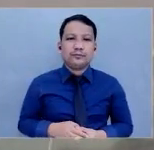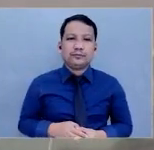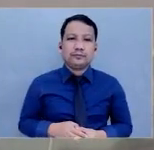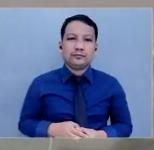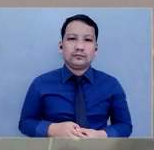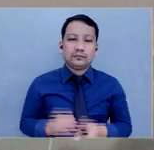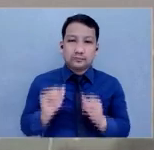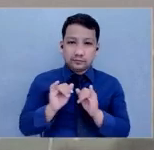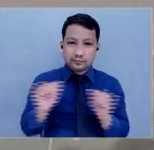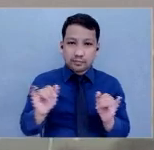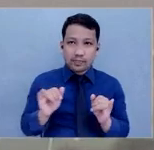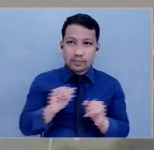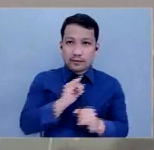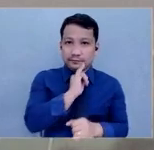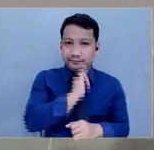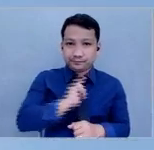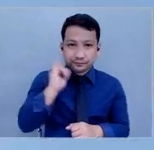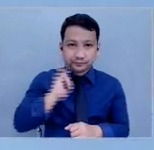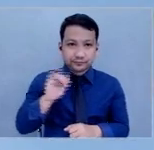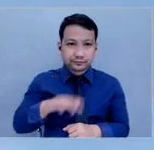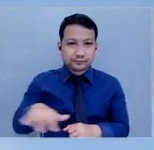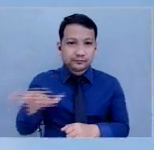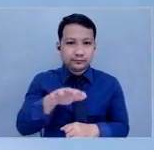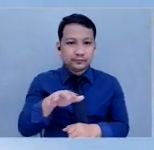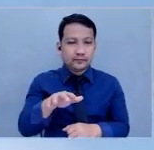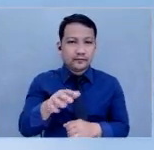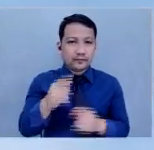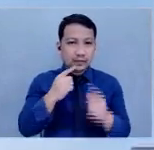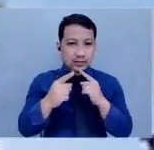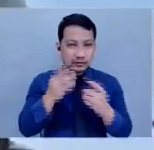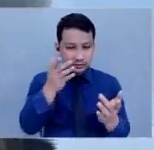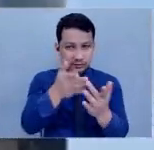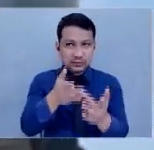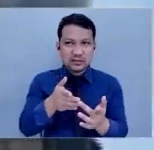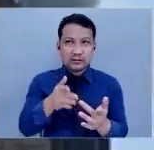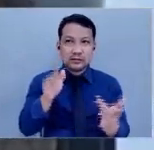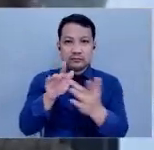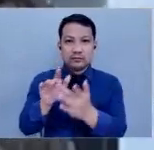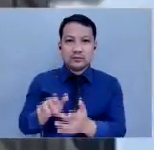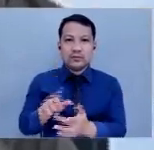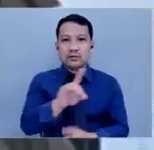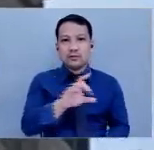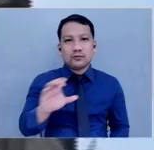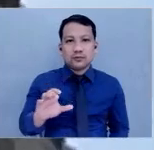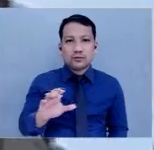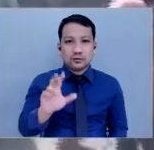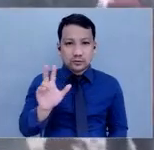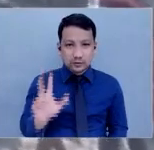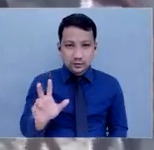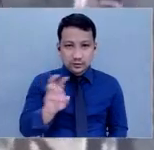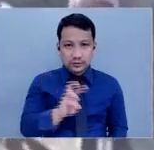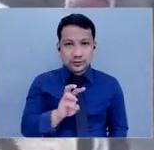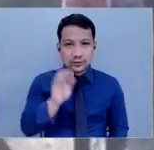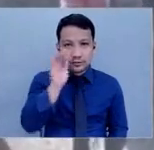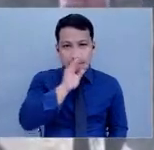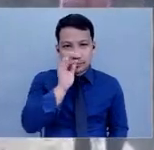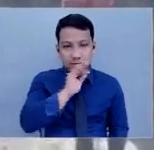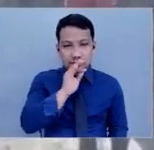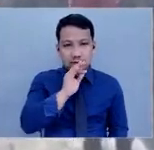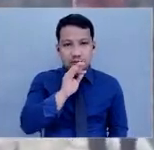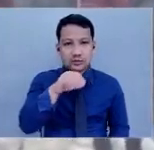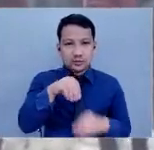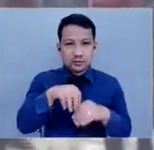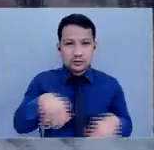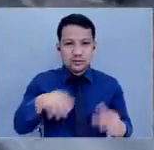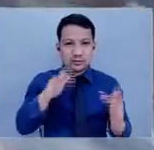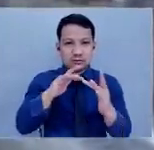naman sa Israel, all accounted for o nakausap na rin ulit ng DFA ang 136 na Pinoy na nawalan sila ng contact